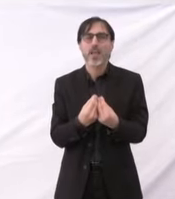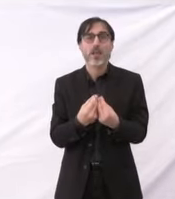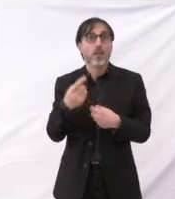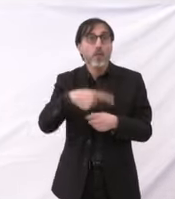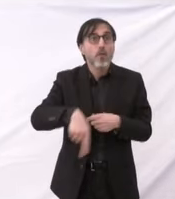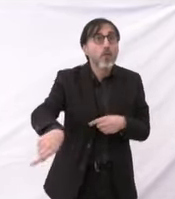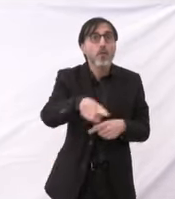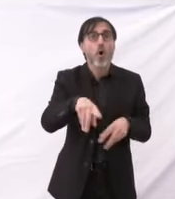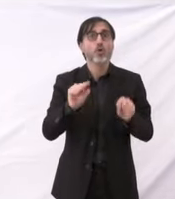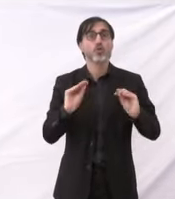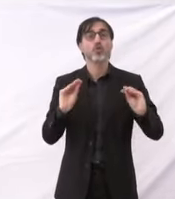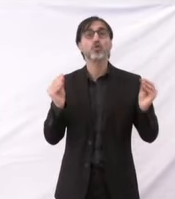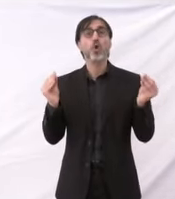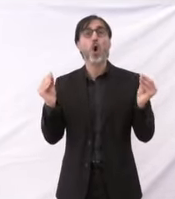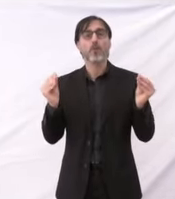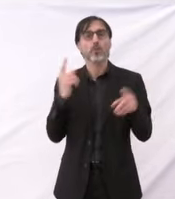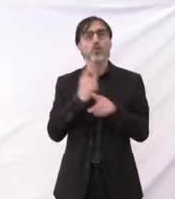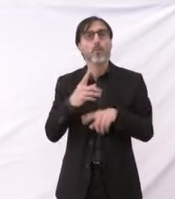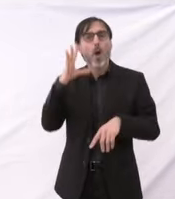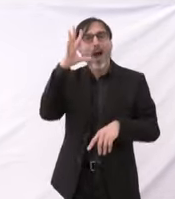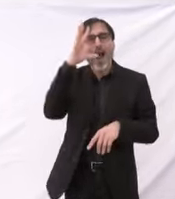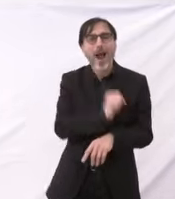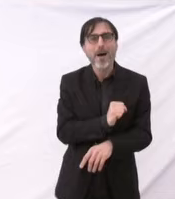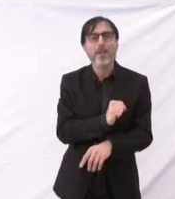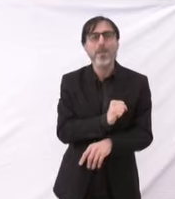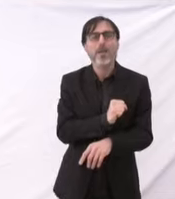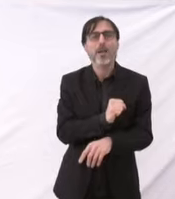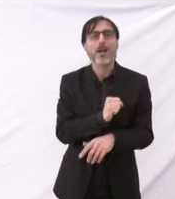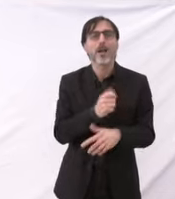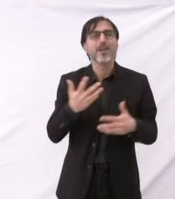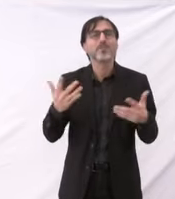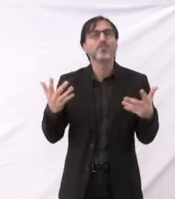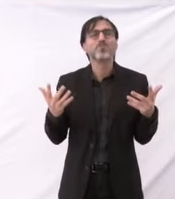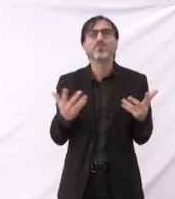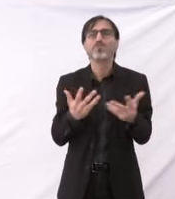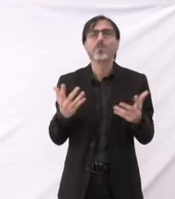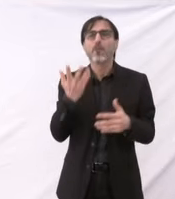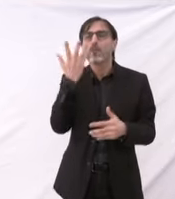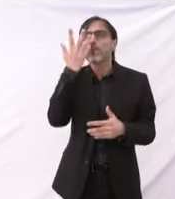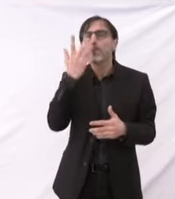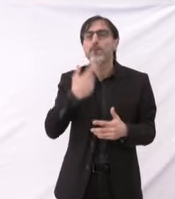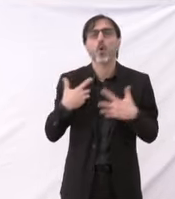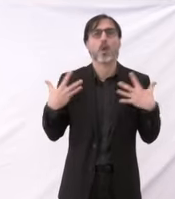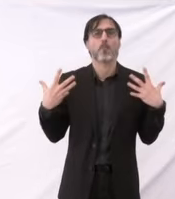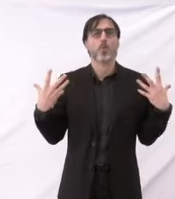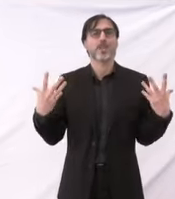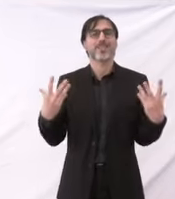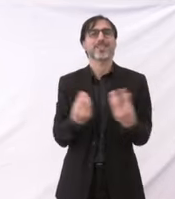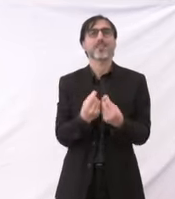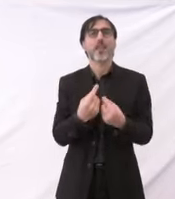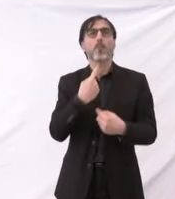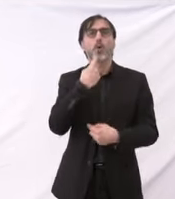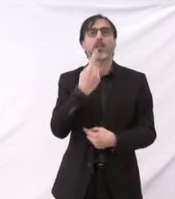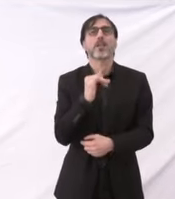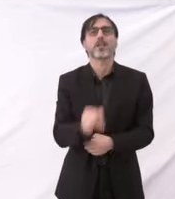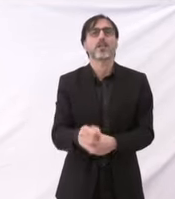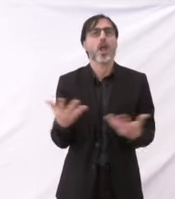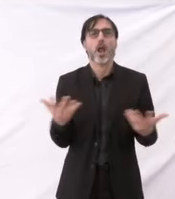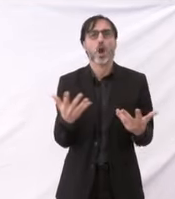con voi giovani a capire a che cosa vogliamo insieme dire